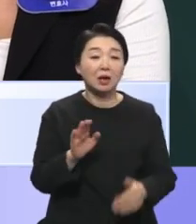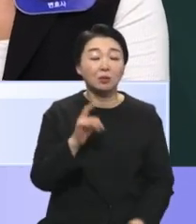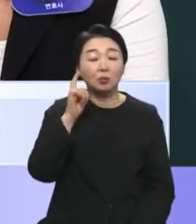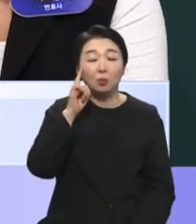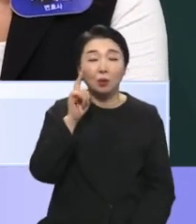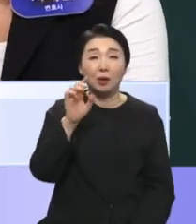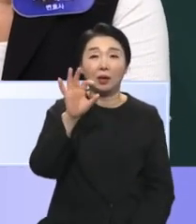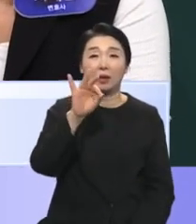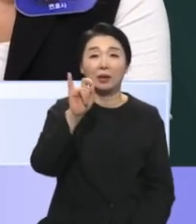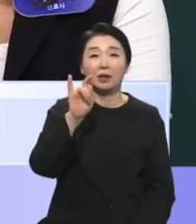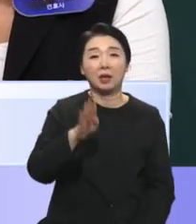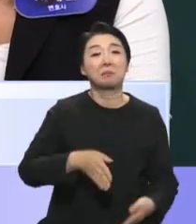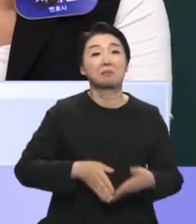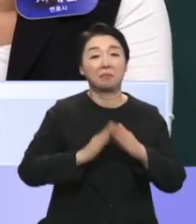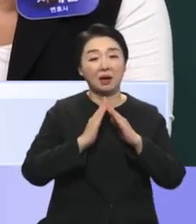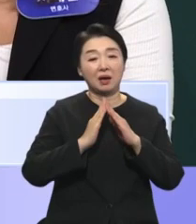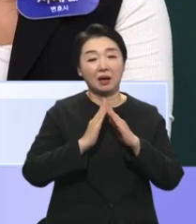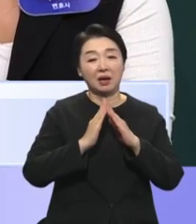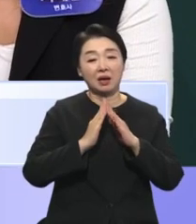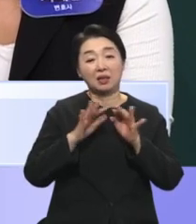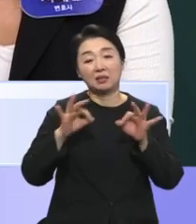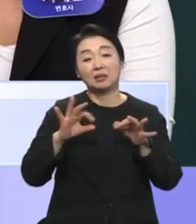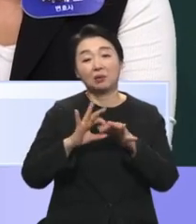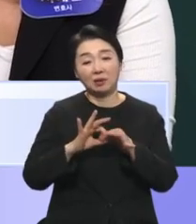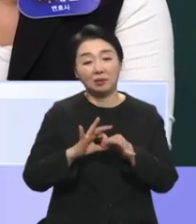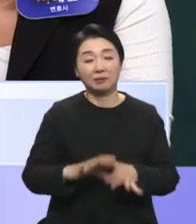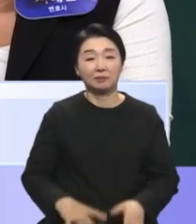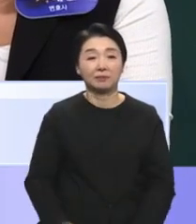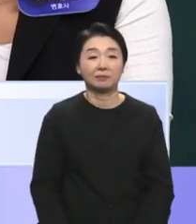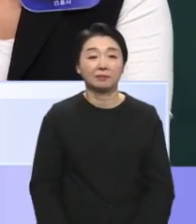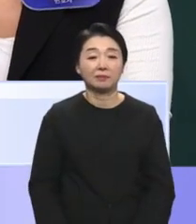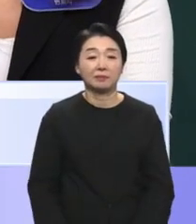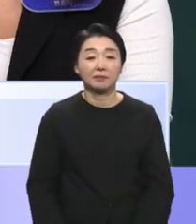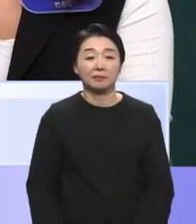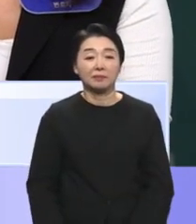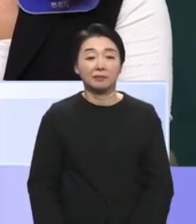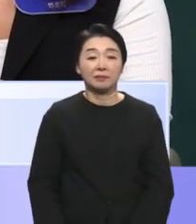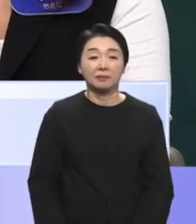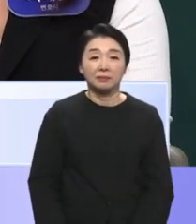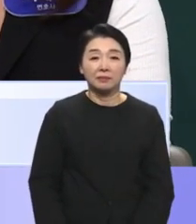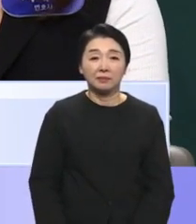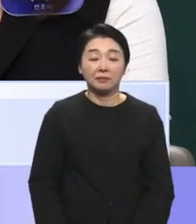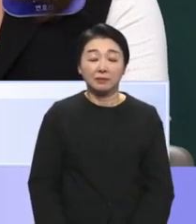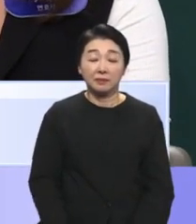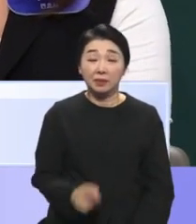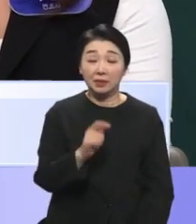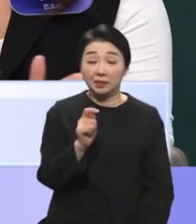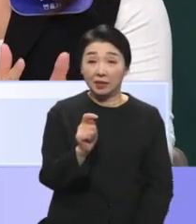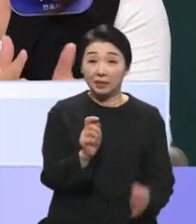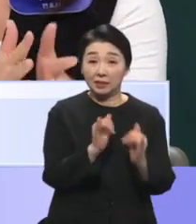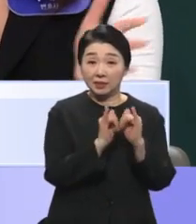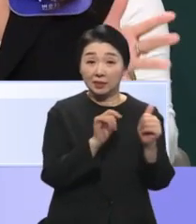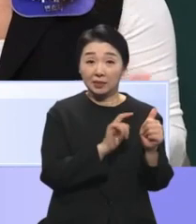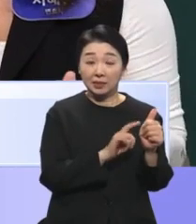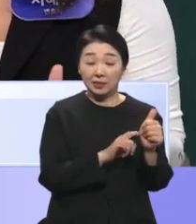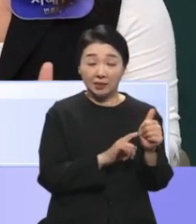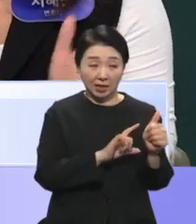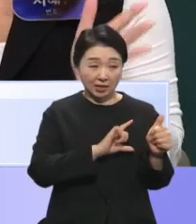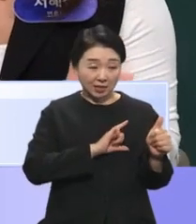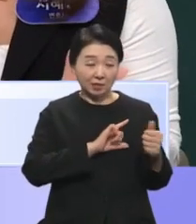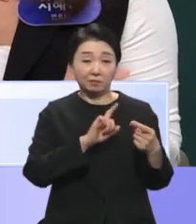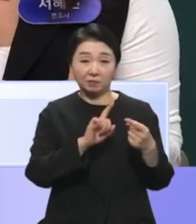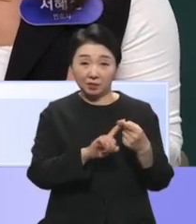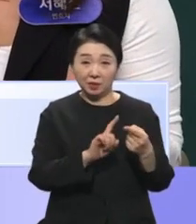어플리케이션을 설치를 합니다 은행 어플리케이 케이션을 설치를 해서이 택시 기사 명의로 어 명의로 된